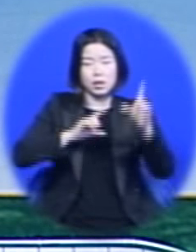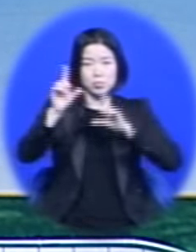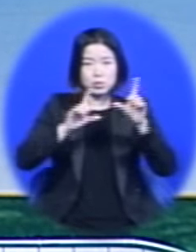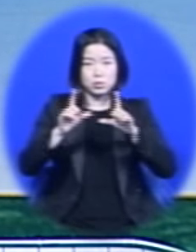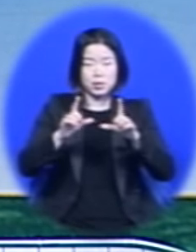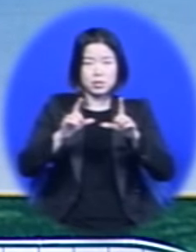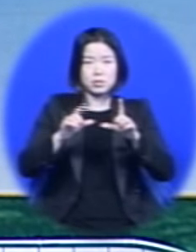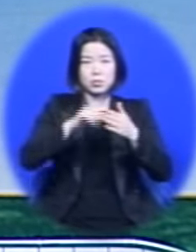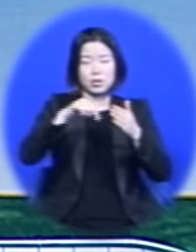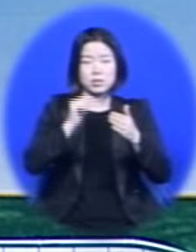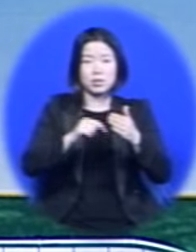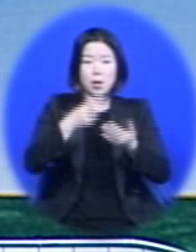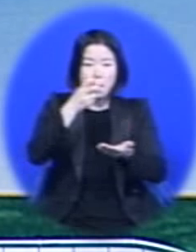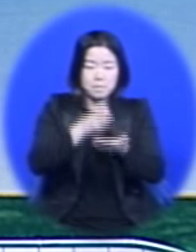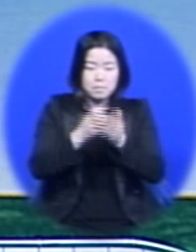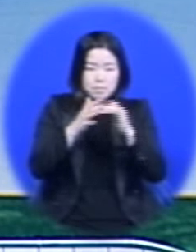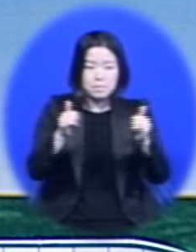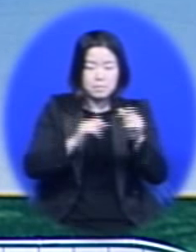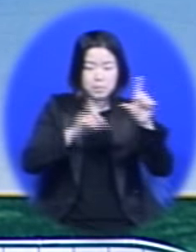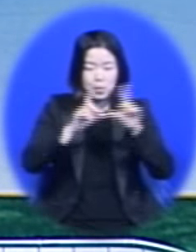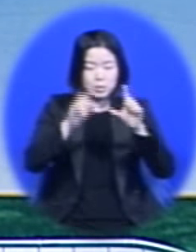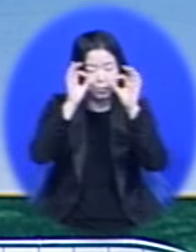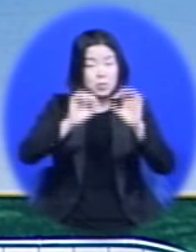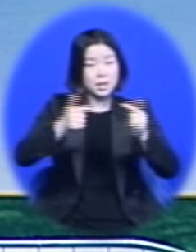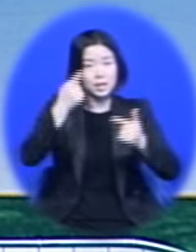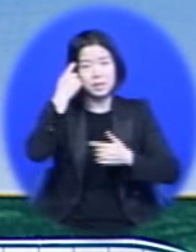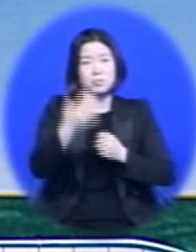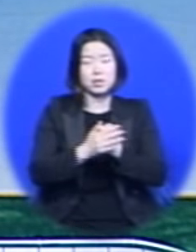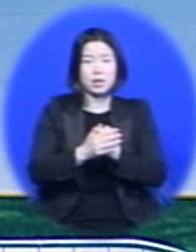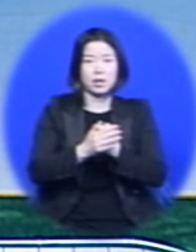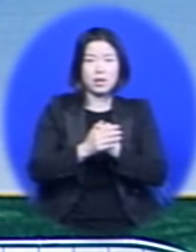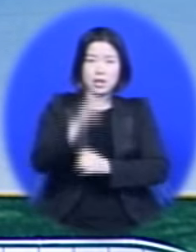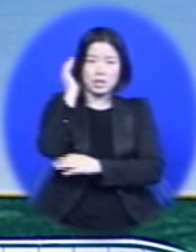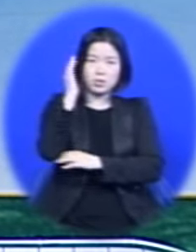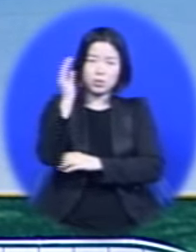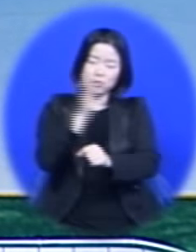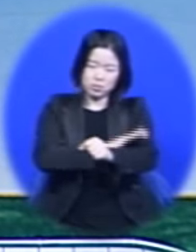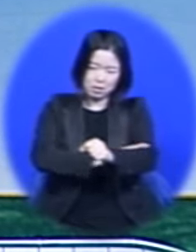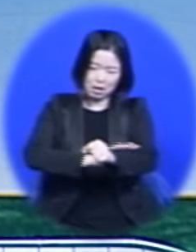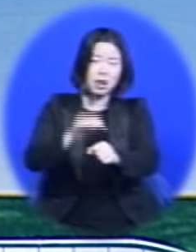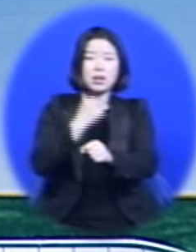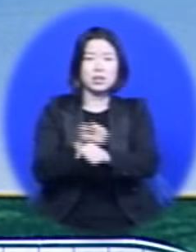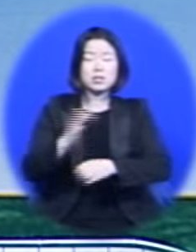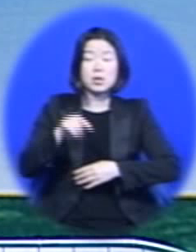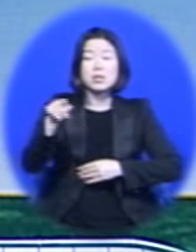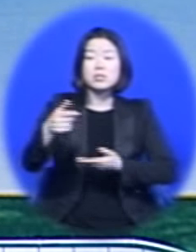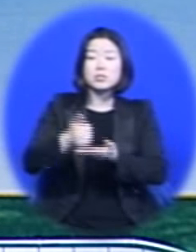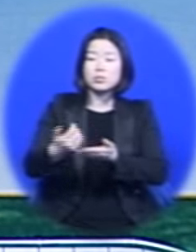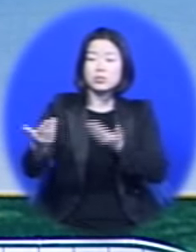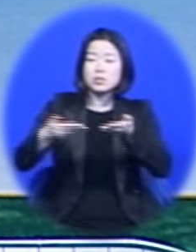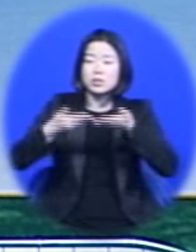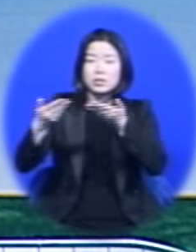그분이 바리새적인 모습을 보지 못했겠습니까? 설교는 번지르하게 잘하면서 그분을 대하는 나의